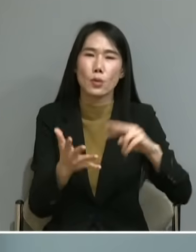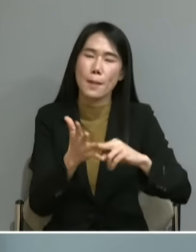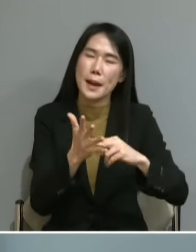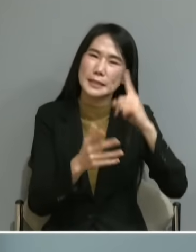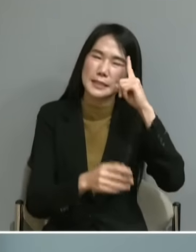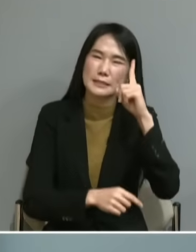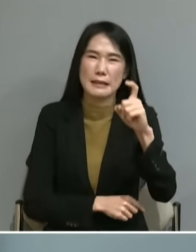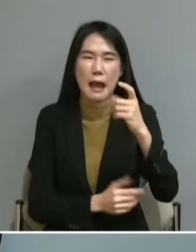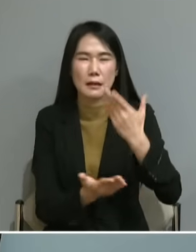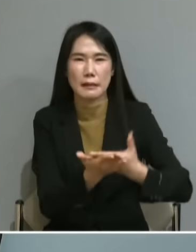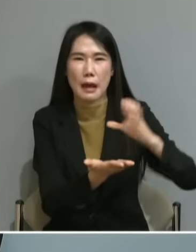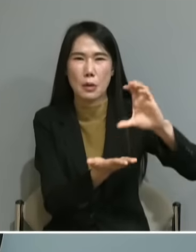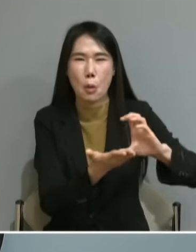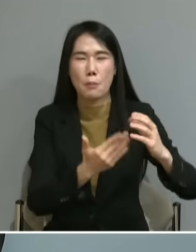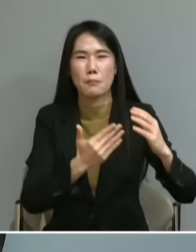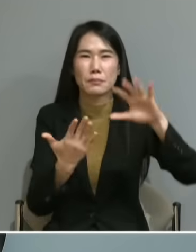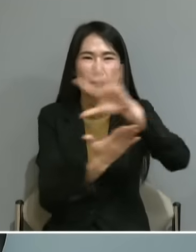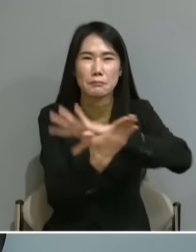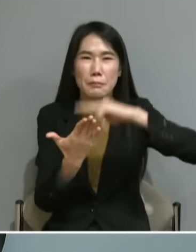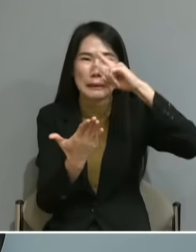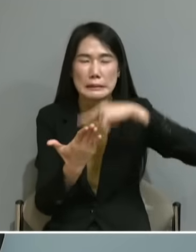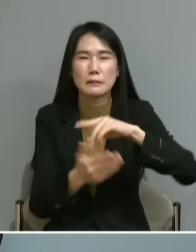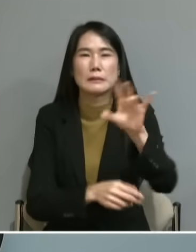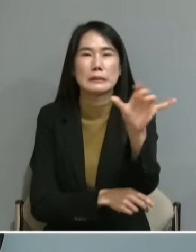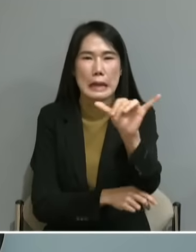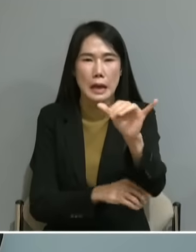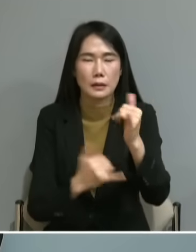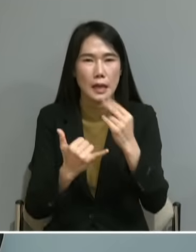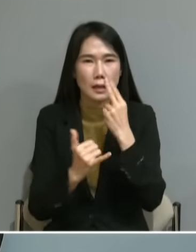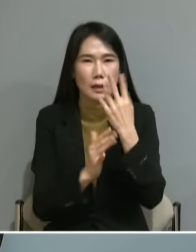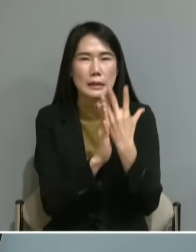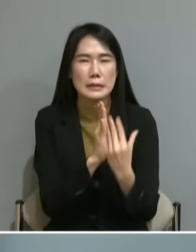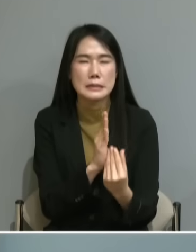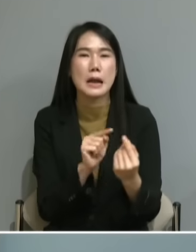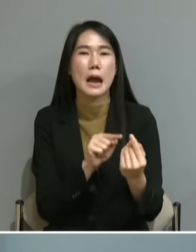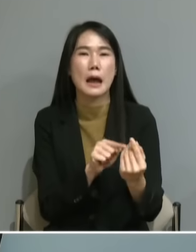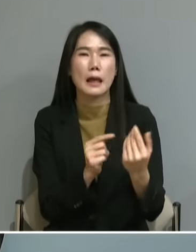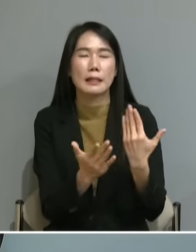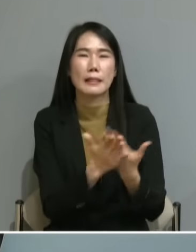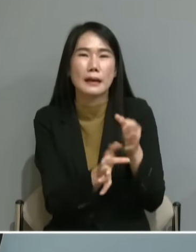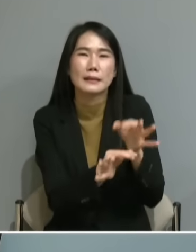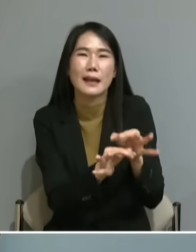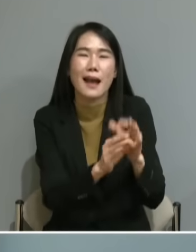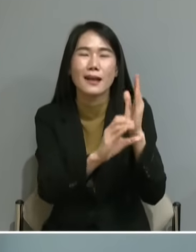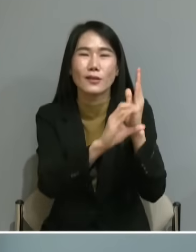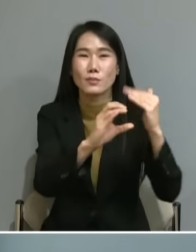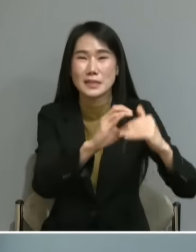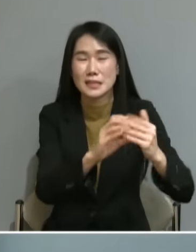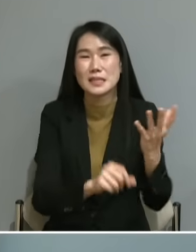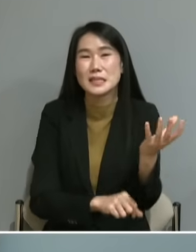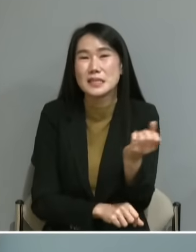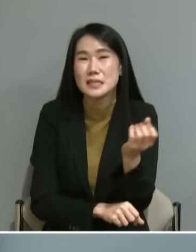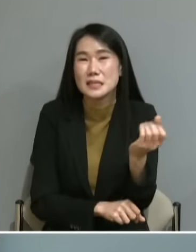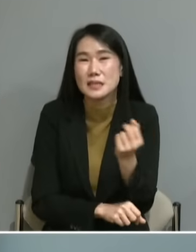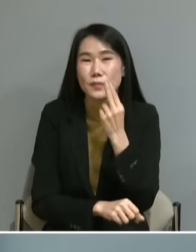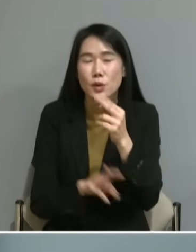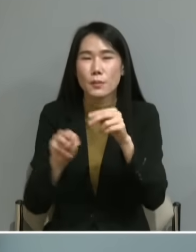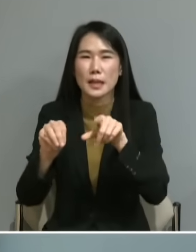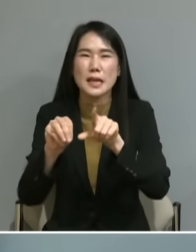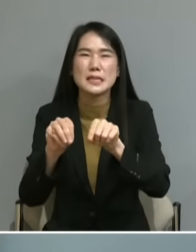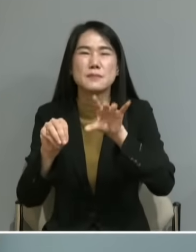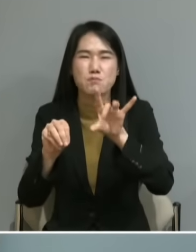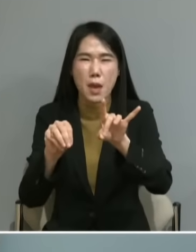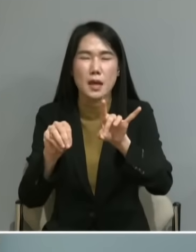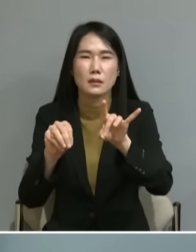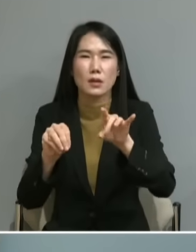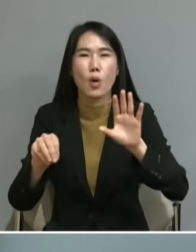นะครับเพราะว่างบประมาณแผ่นดินยังไม่เริ่มนะครับมันก็เหลือแต่กลไกในเรื่องของการใช้ตัว มาตรา28นี่แห